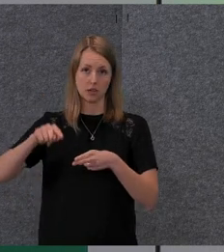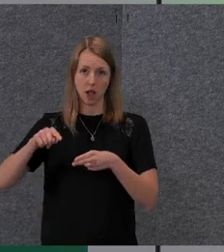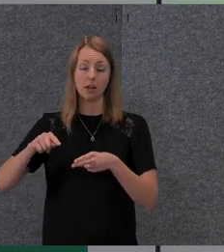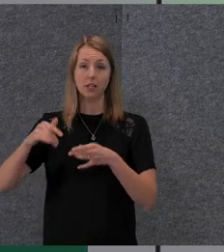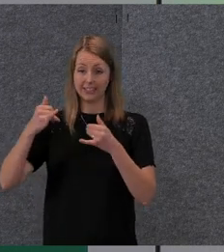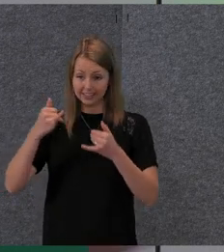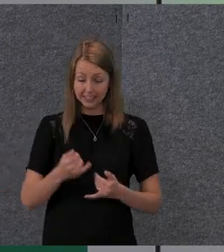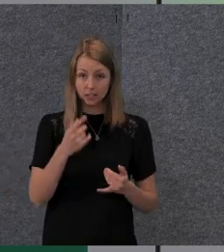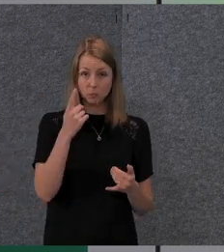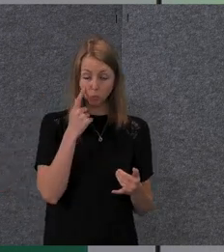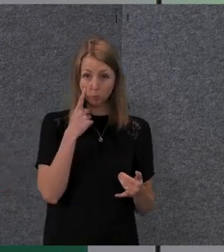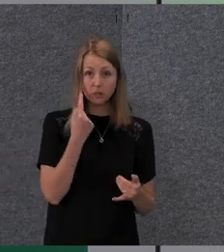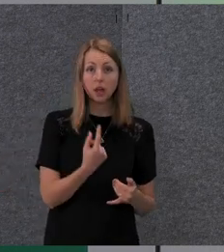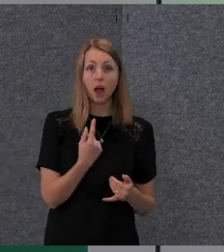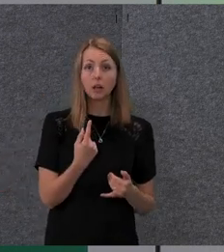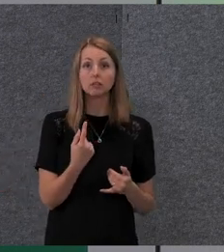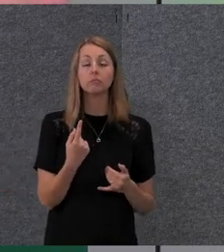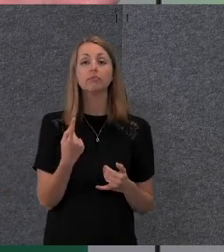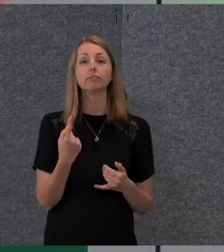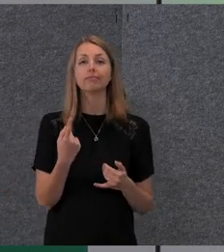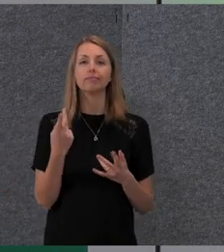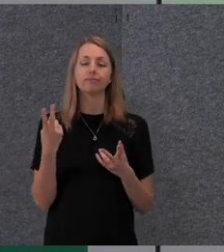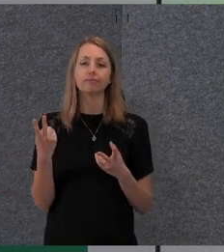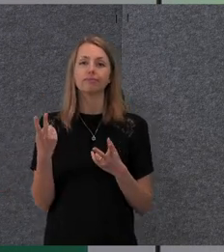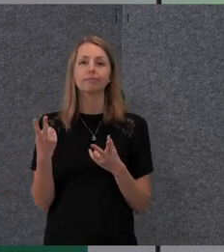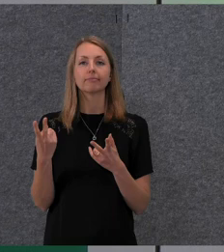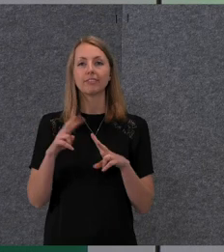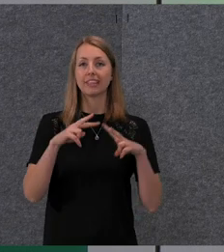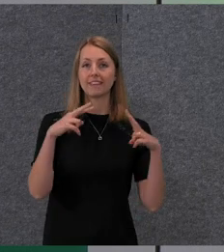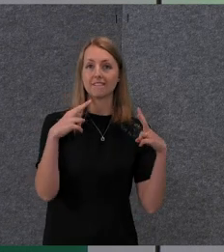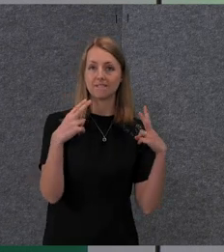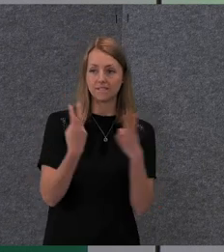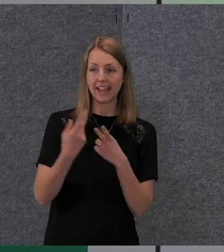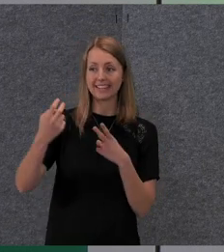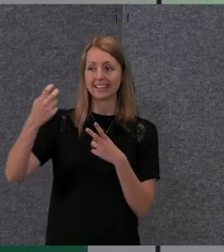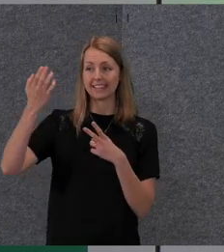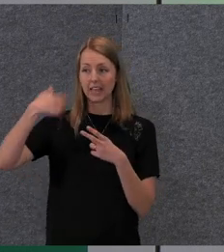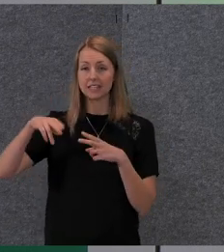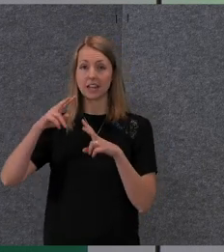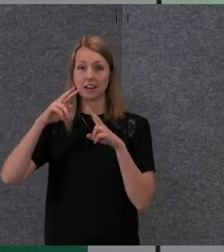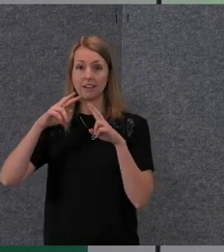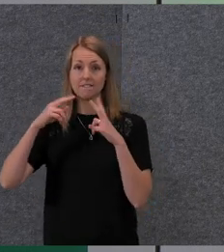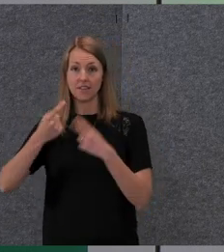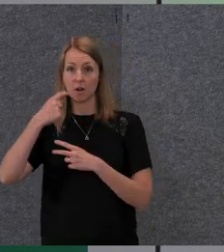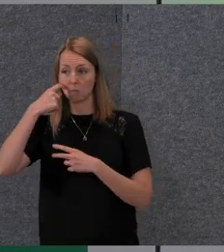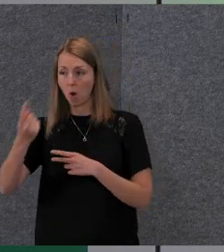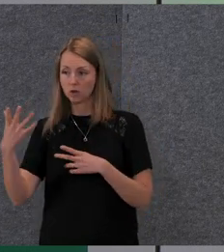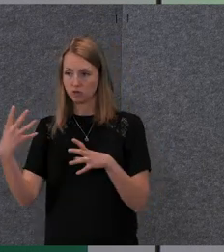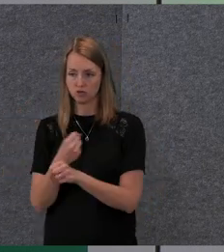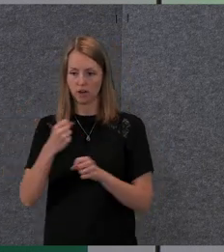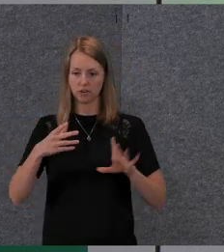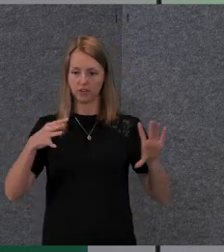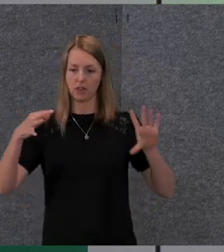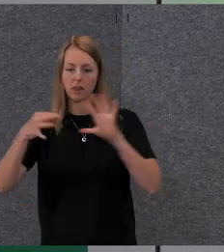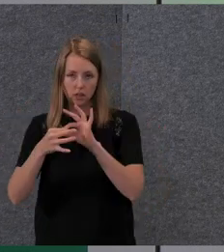Welt zwischen die Brücke zwischen der Welt von gestern und der Welt von morgen nicht bauen.